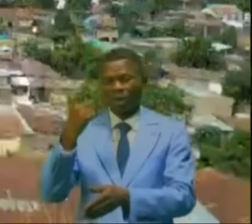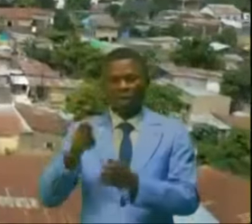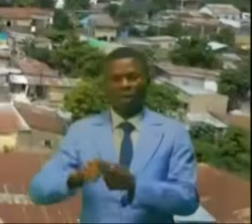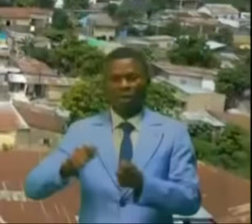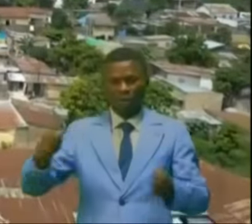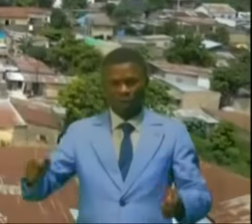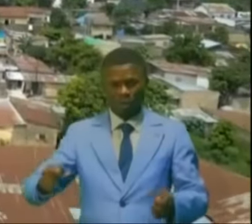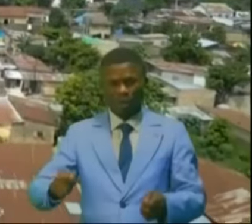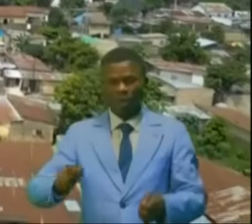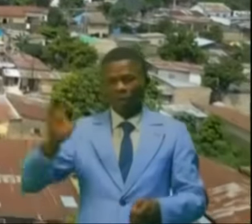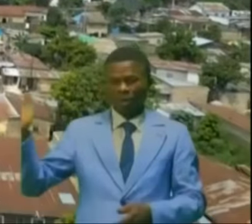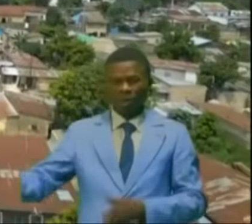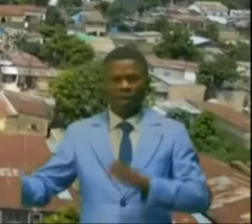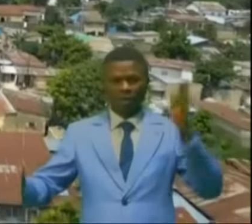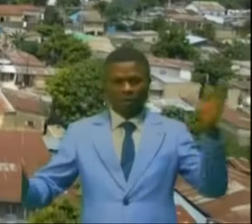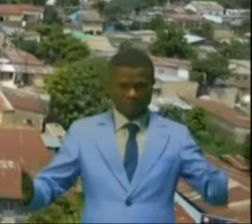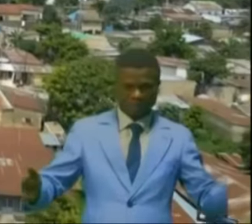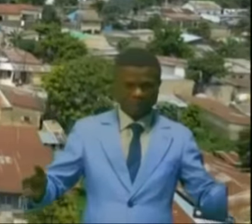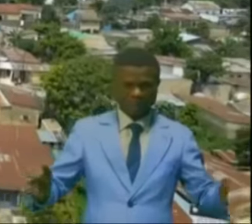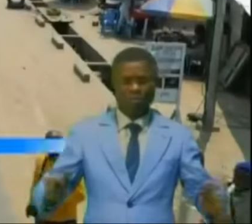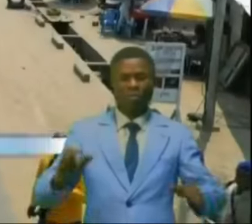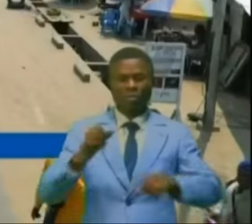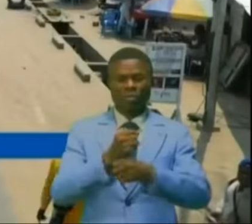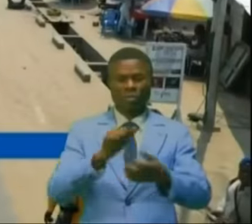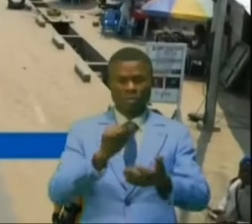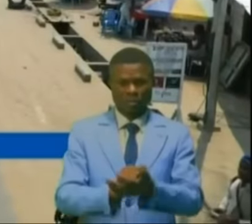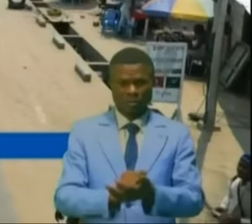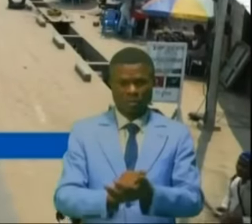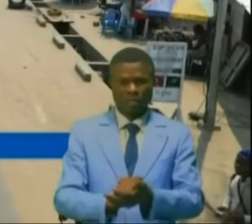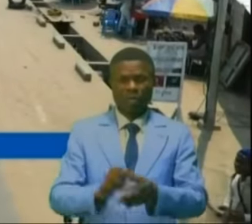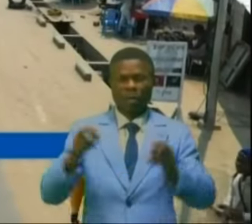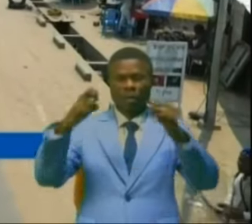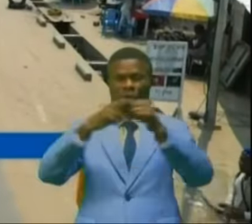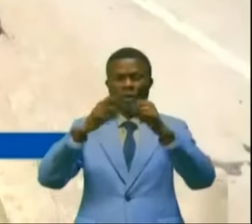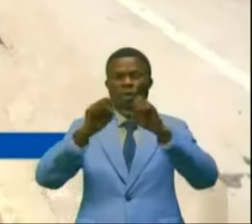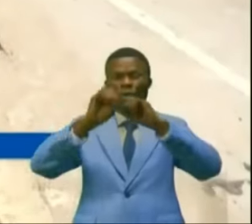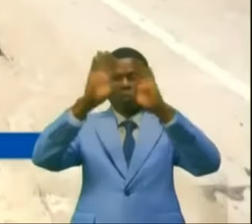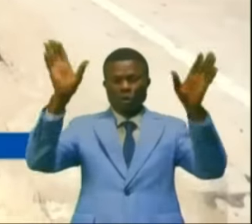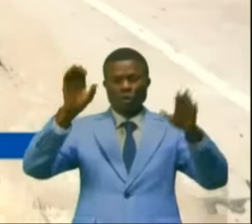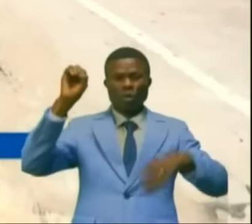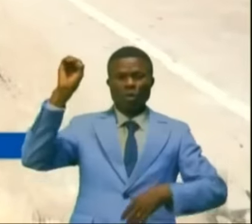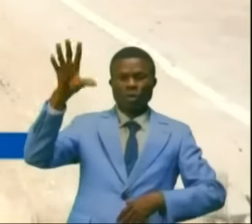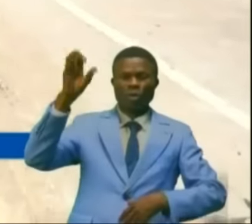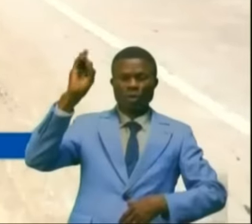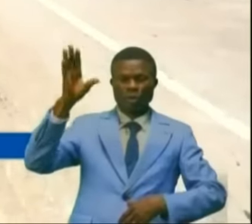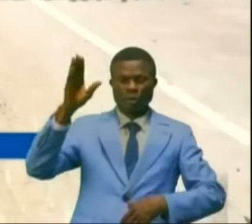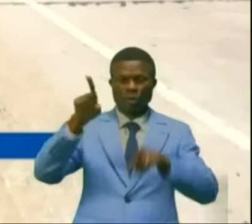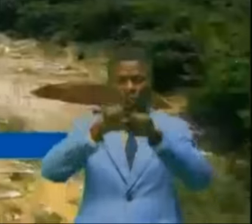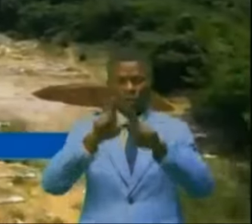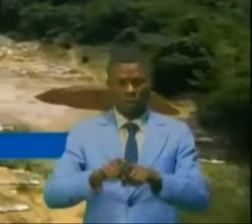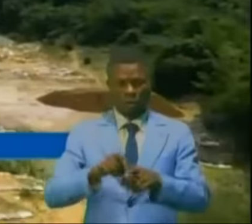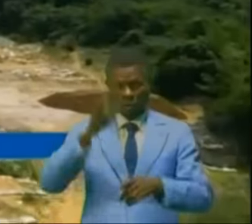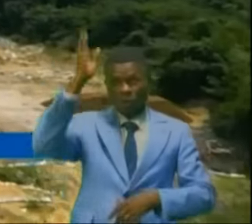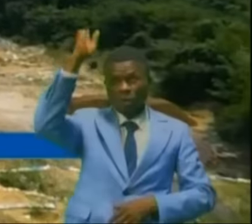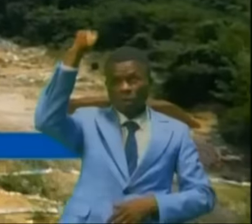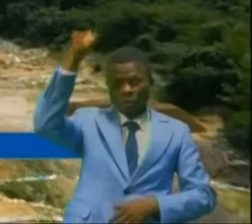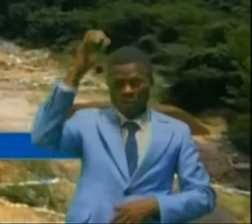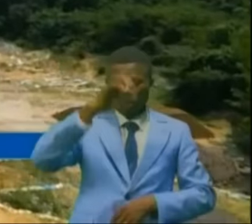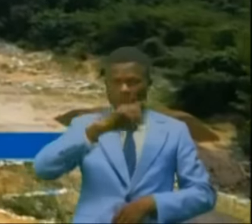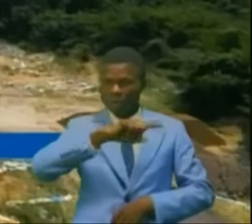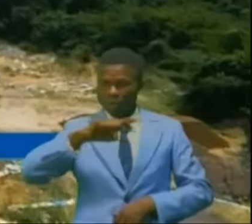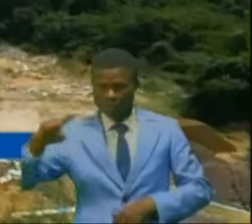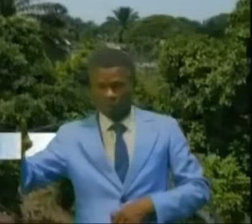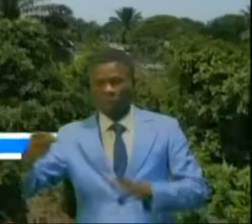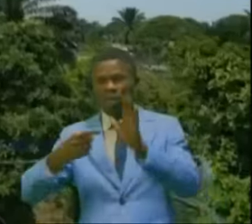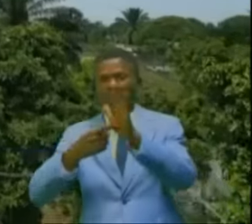de chaque côté. Il y a été installé l'éclairage et la signalisation horizontale ainsi que verticale. C'est donc